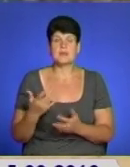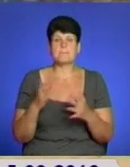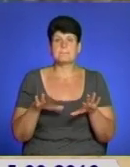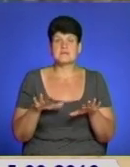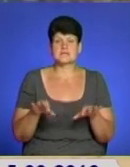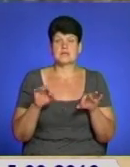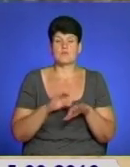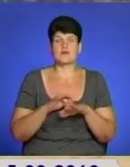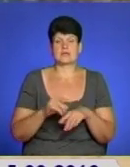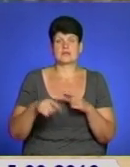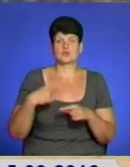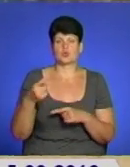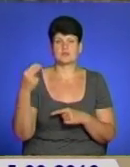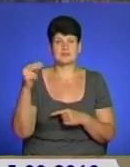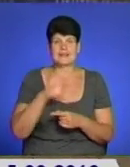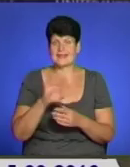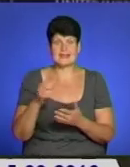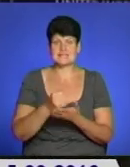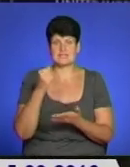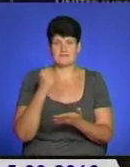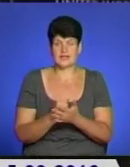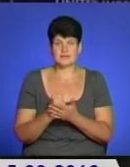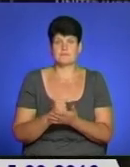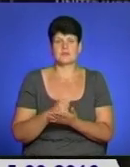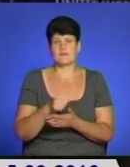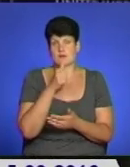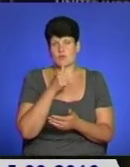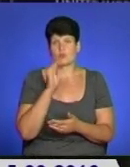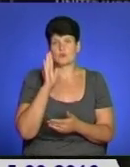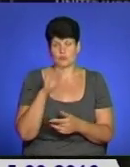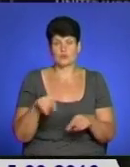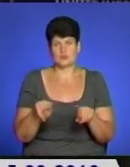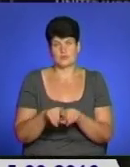проведення наступного чемпіонату ще не затверджене, ймовірно, випробування відбудуться і у Тернополі.